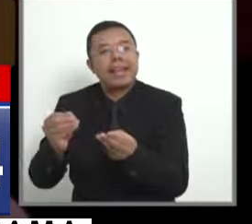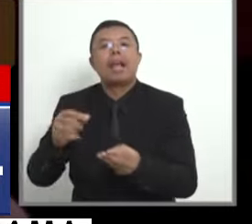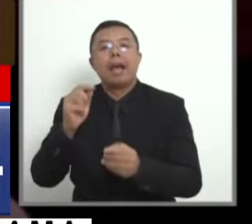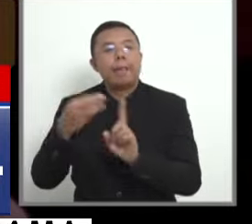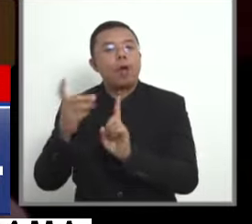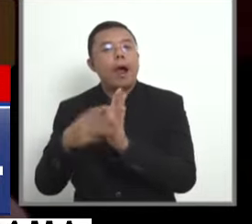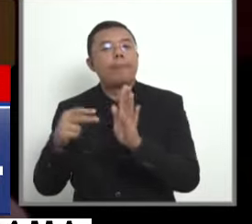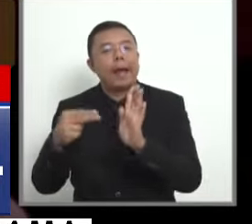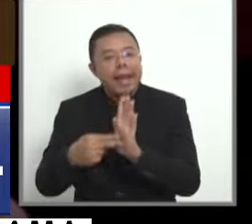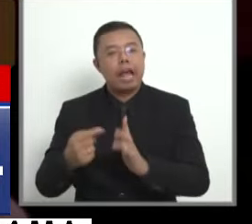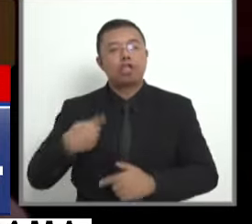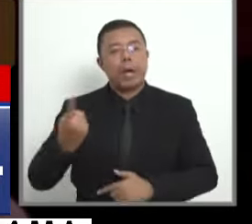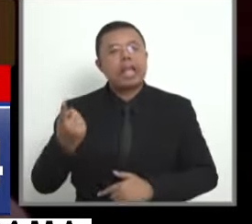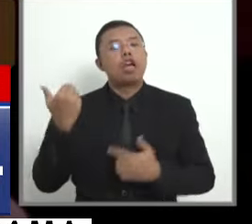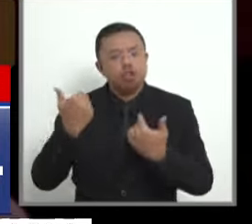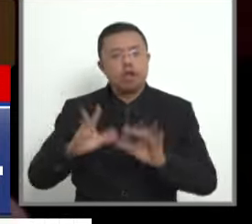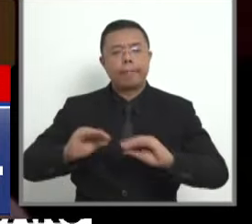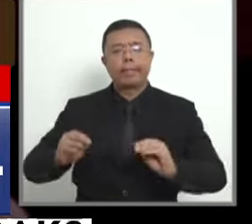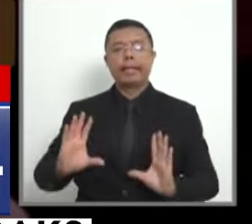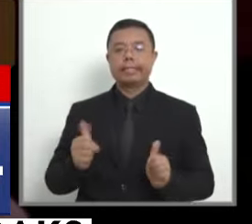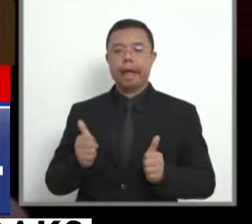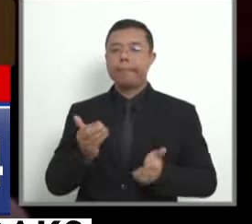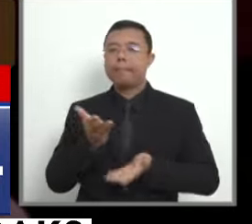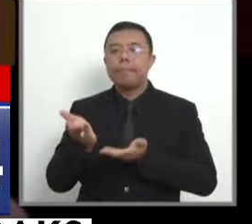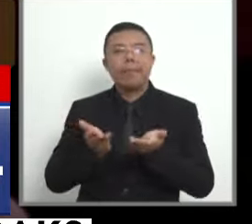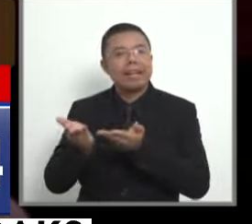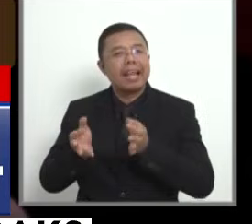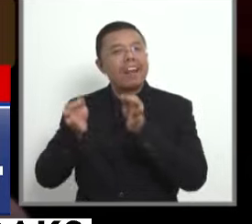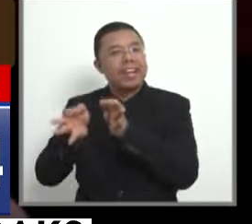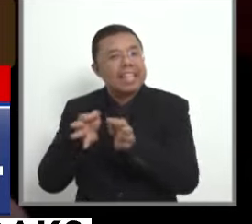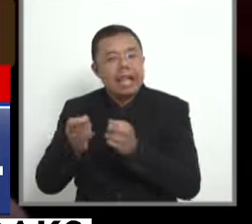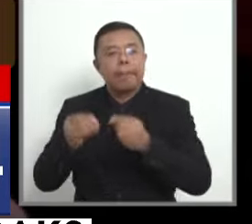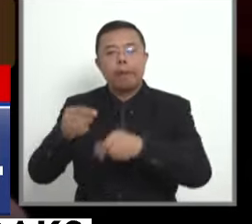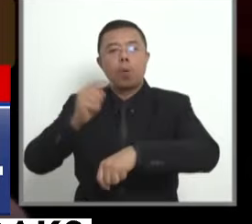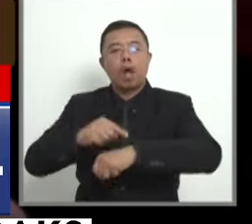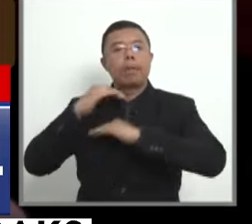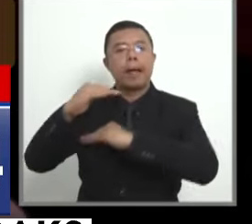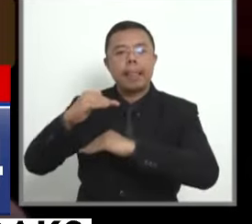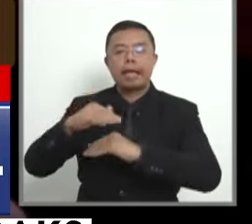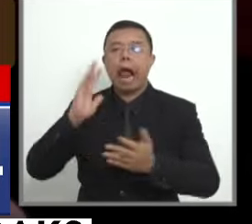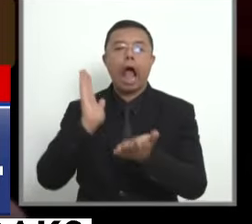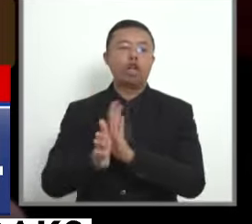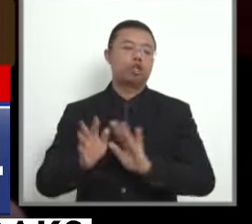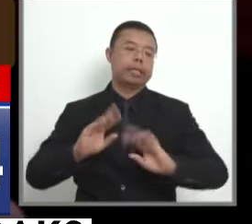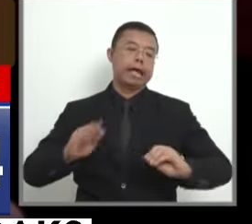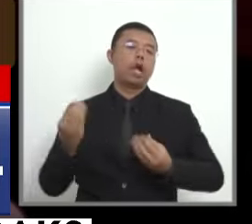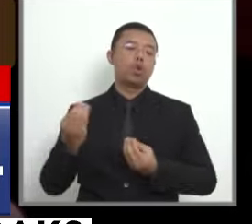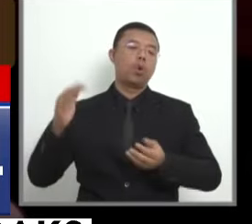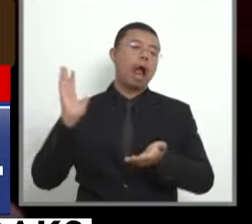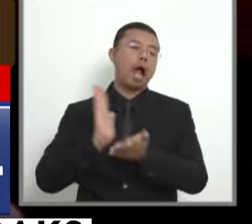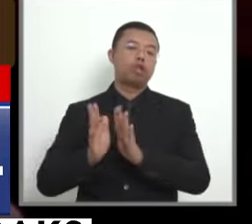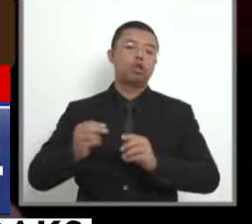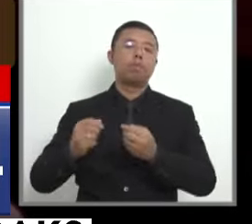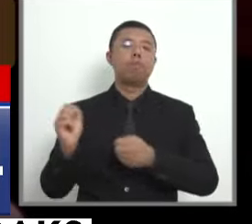atau swasta dan yang sudah bergerak di situ siapkan infrastrukturnya beri target waktunya lalu eksekusi tunggu peresmiannya